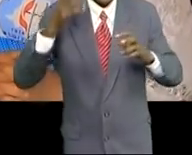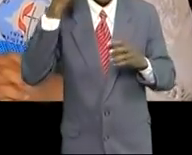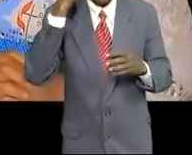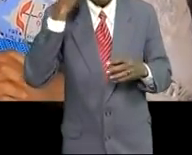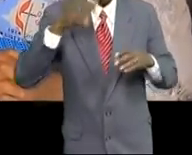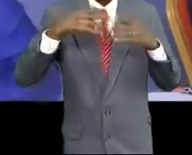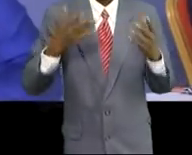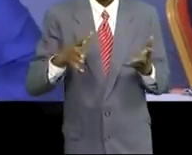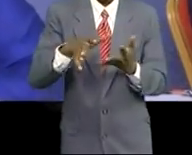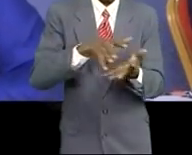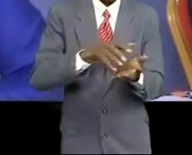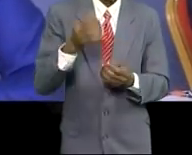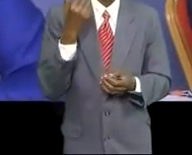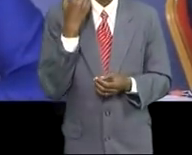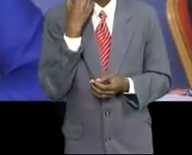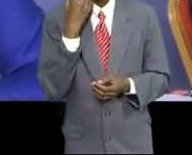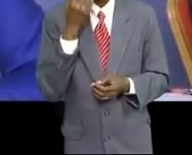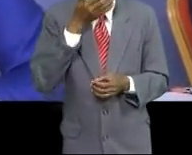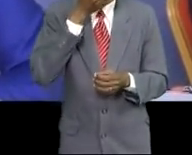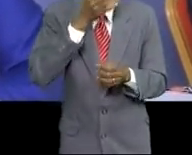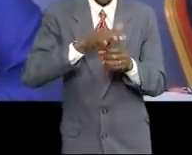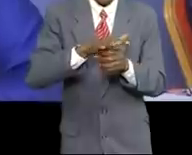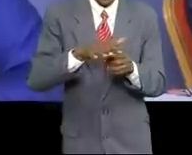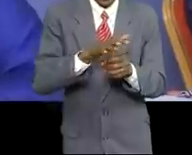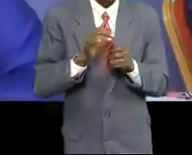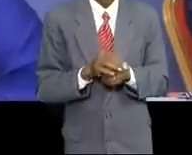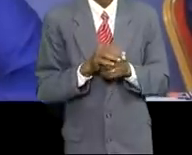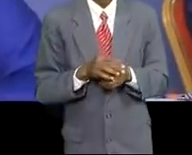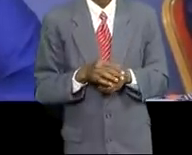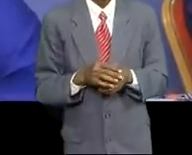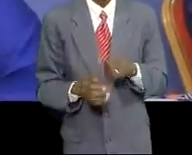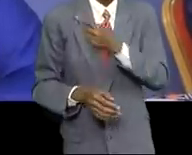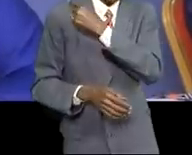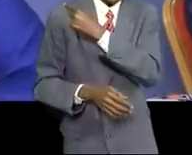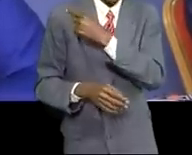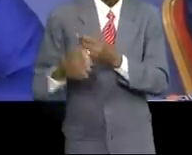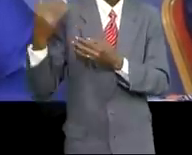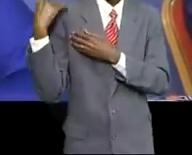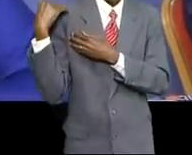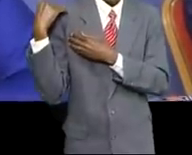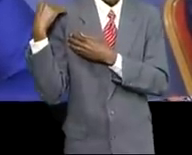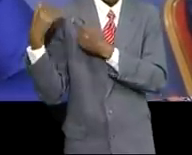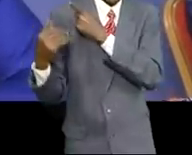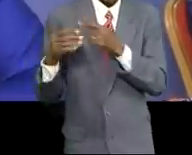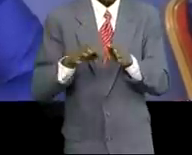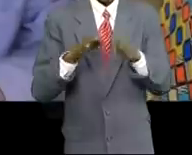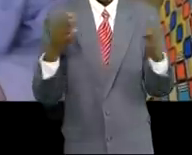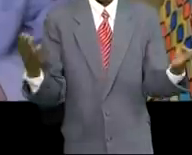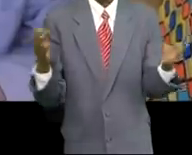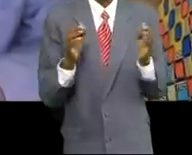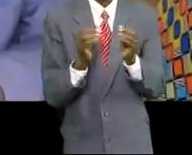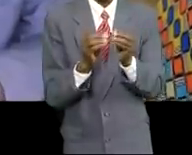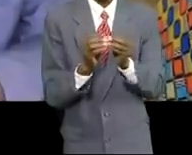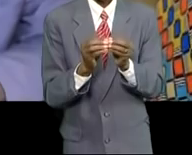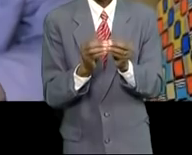le ministre de la Recherche scientifique et Innovation technologique, José Pandakabangou, qui a ouvert l'atelier, a souligné qu'il n'était pas question